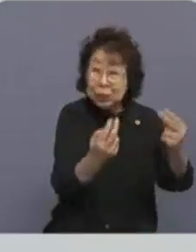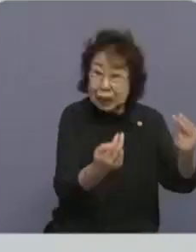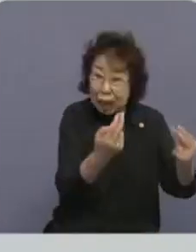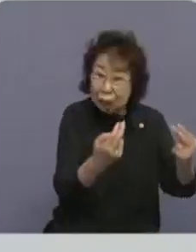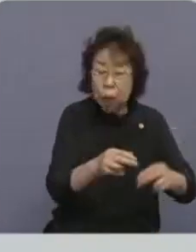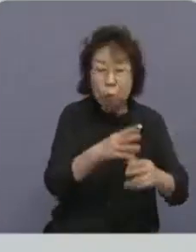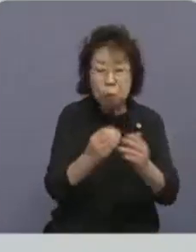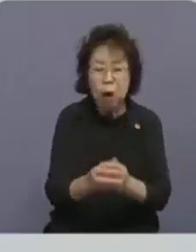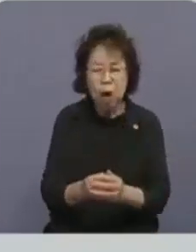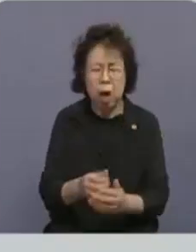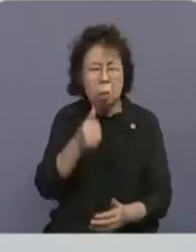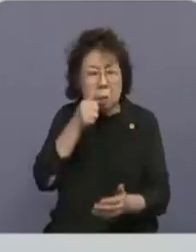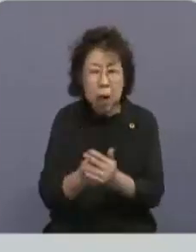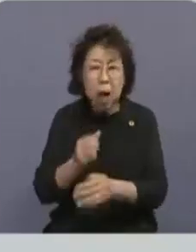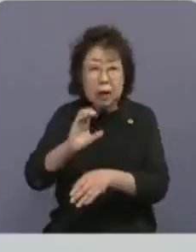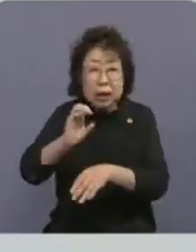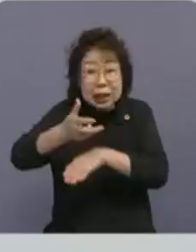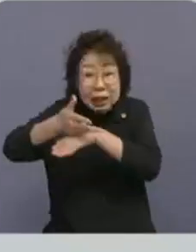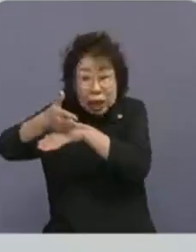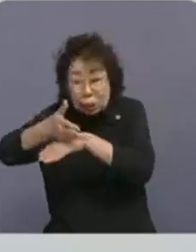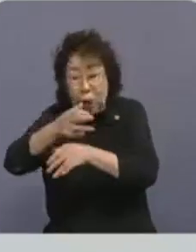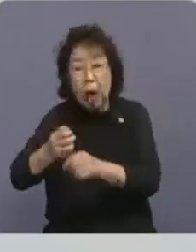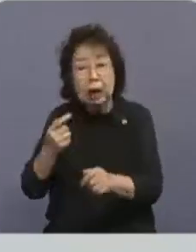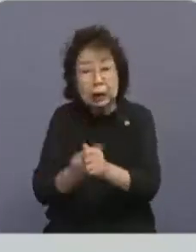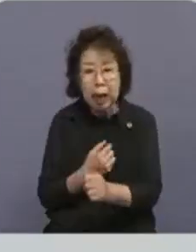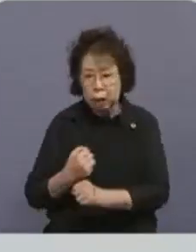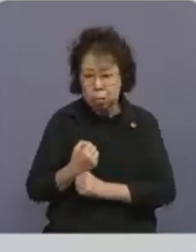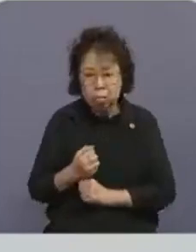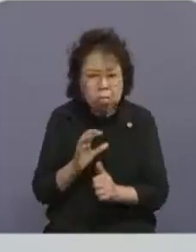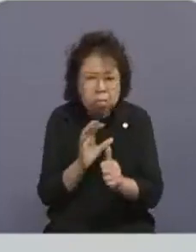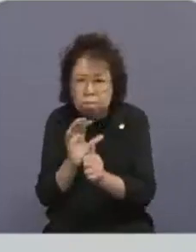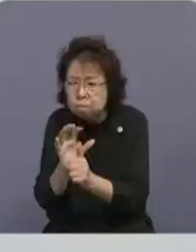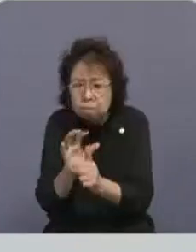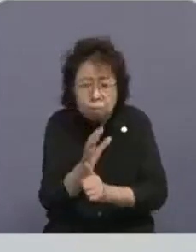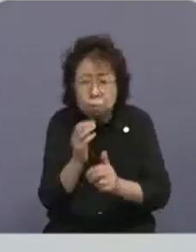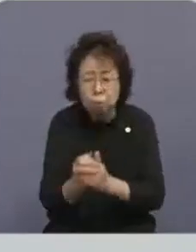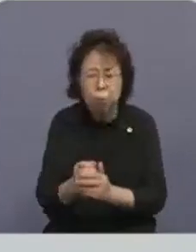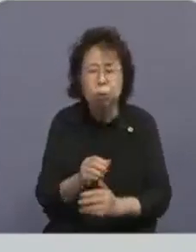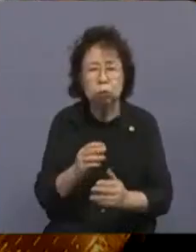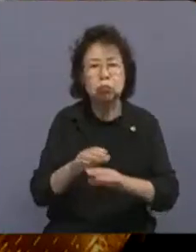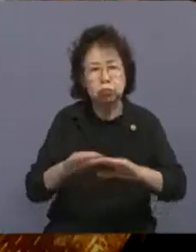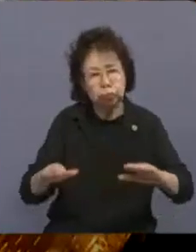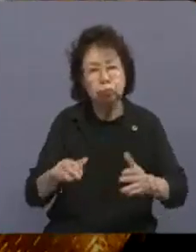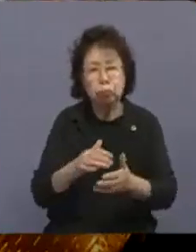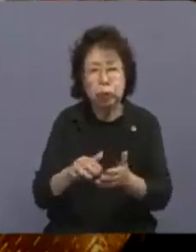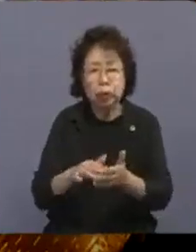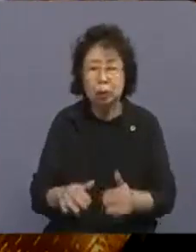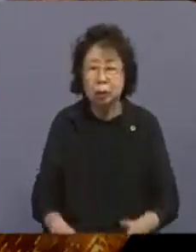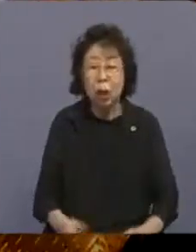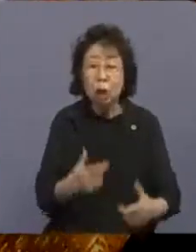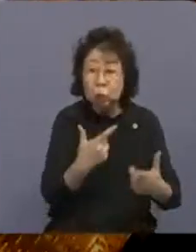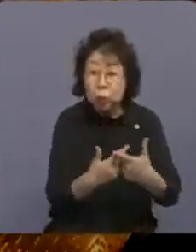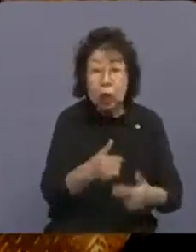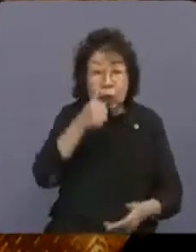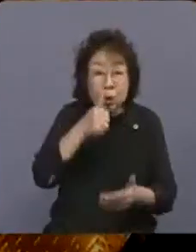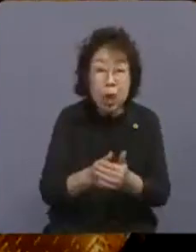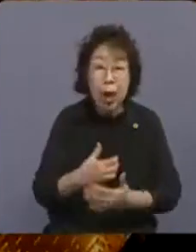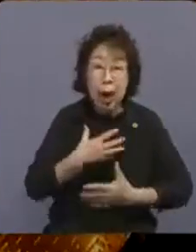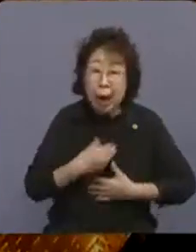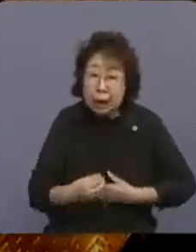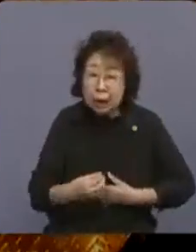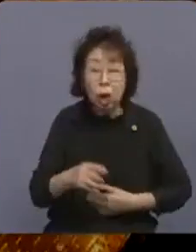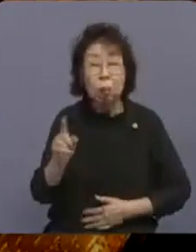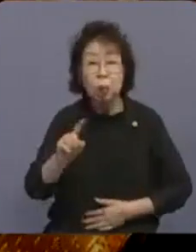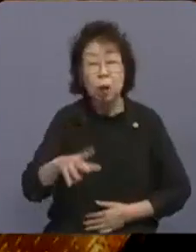조점업과 방범용 CCTV, 자율방범 대원 수도 영향을 미칩니다. 부산은 범죄 안전지수